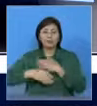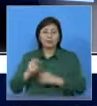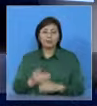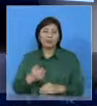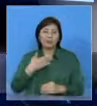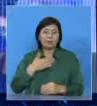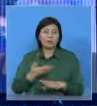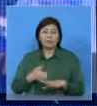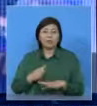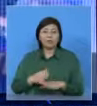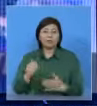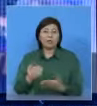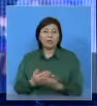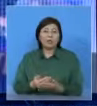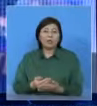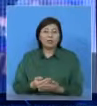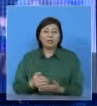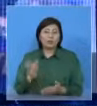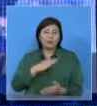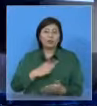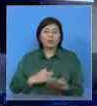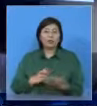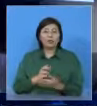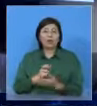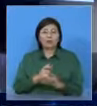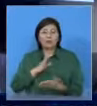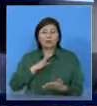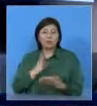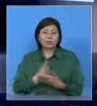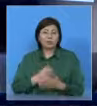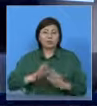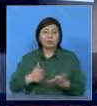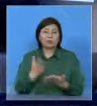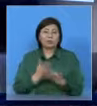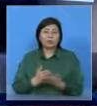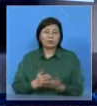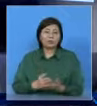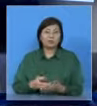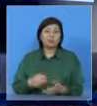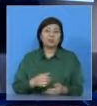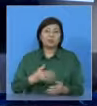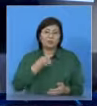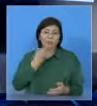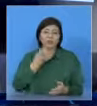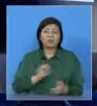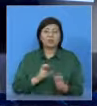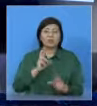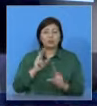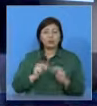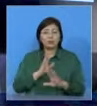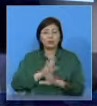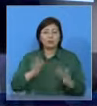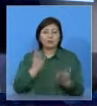мен ешқашан берілген емеспін. Қанша операция болса да, қандай жағдайға ұшырасақ та жақсылықтан үміт үзбедім. Баламды өзім үйде